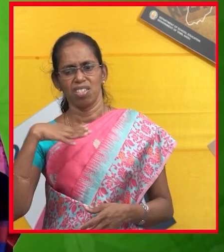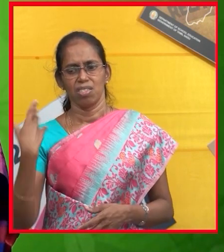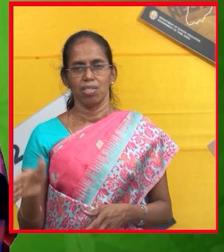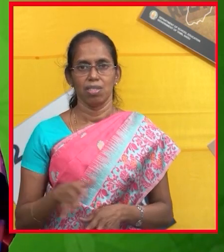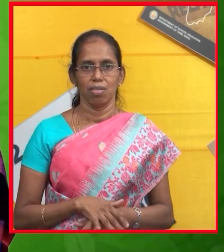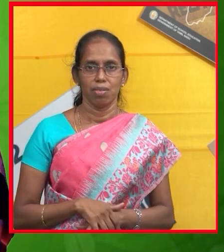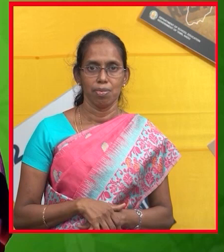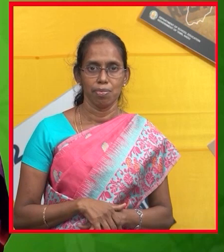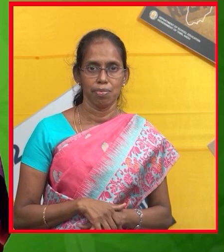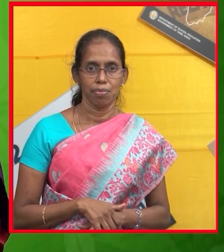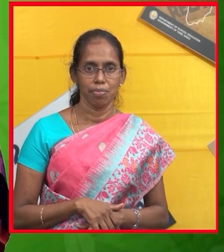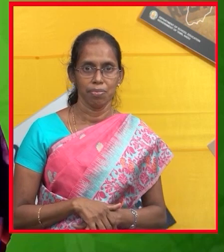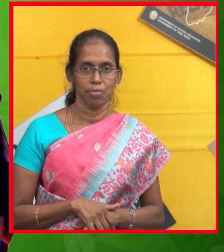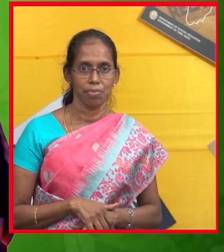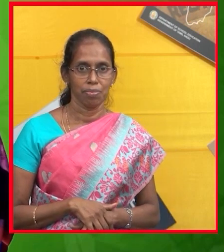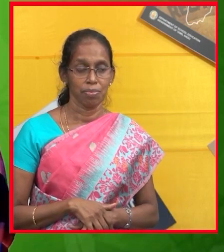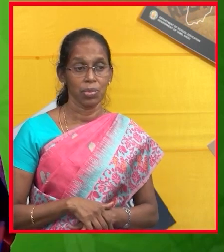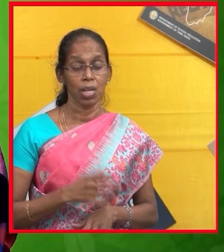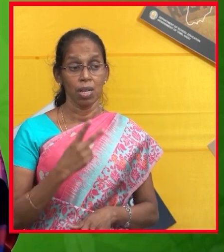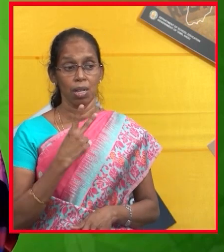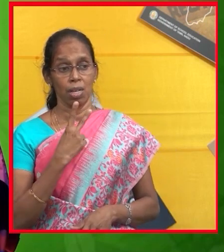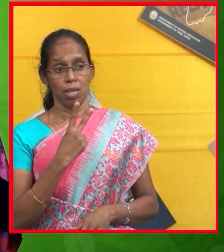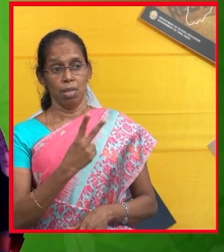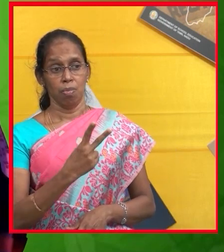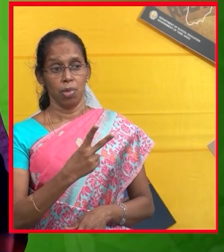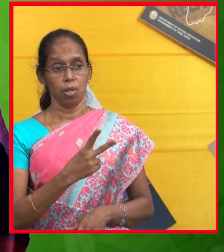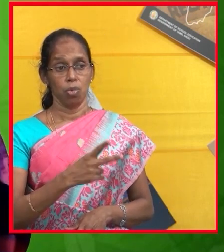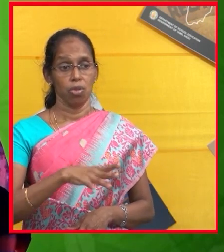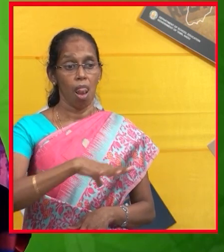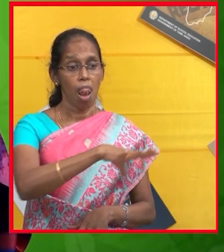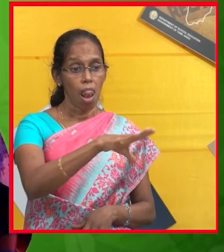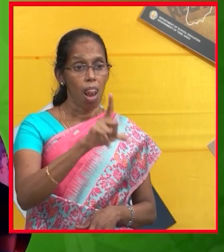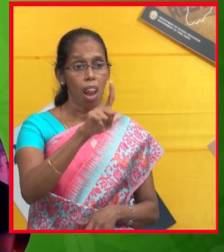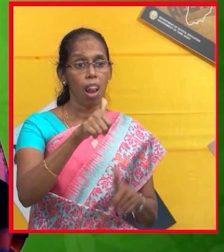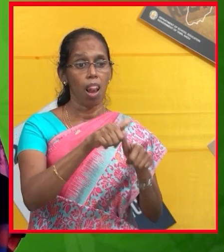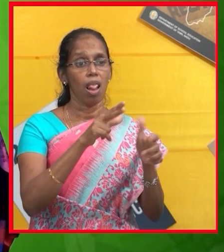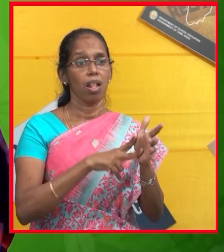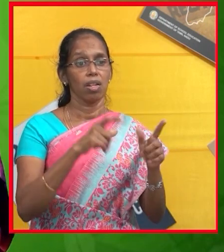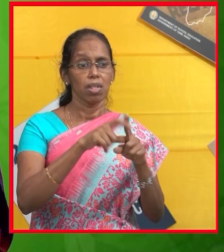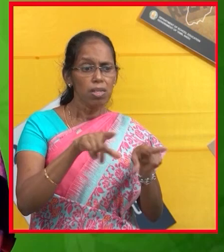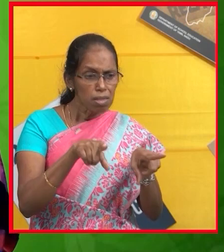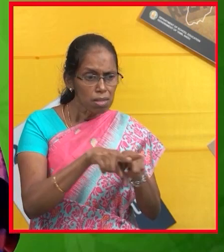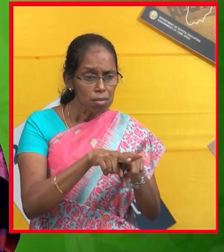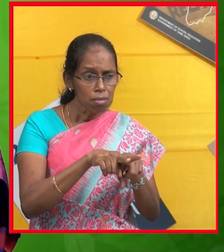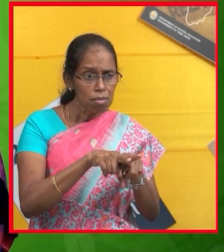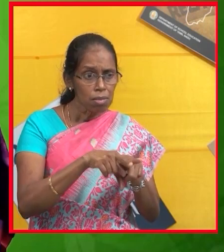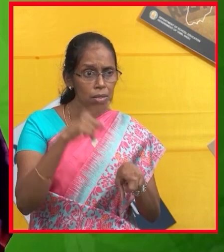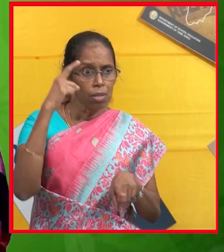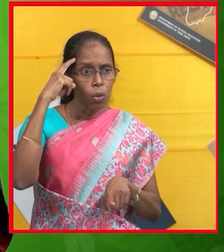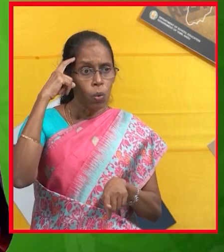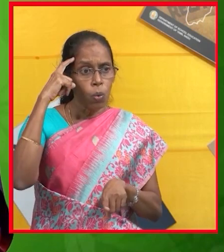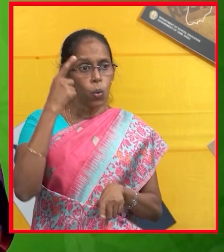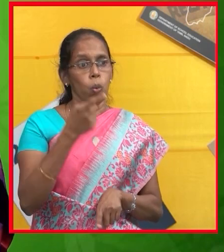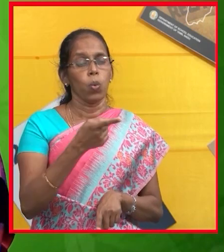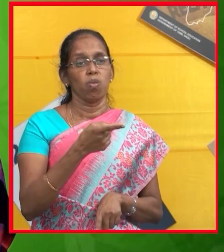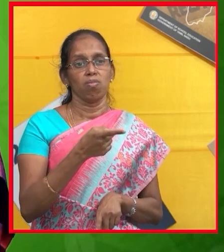பண்ணியிருக்காங்க, பார்த்துருக்காங்க. அது எப்படி தெரியுதான் இவங்களுக்கு? தூரத்துலேருந்து பார்க்குறதுக்கு அது ஏதோ ஐலாண்டுன்னு இவங்க நினச்சிருக்காங்க. அதை கிராஸ் பண்ணும்போது தான் இவங்களுக்கு தெரியுது அது